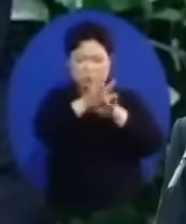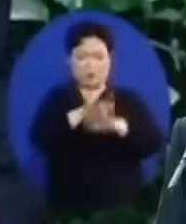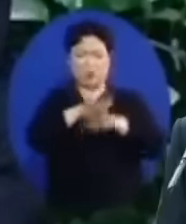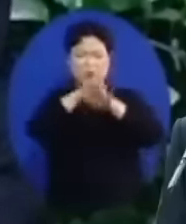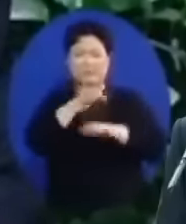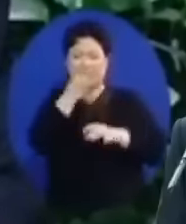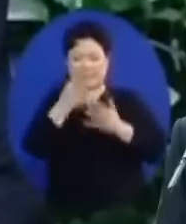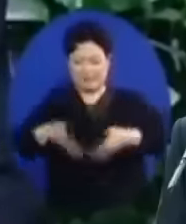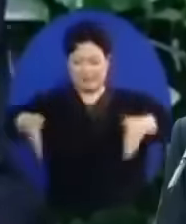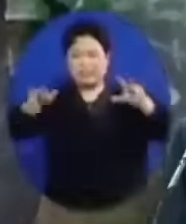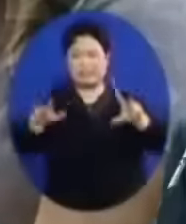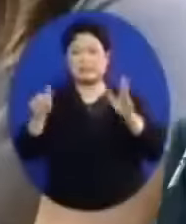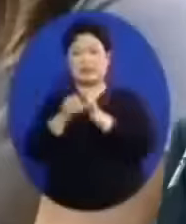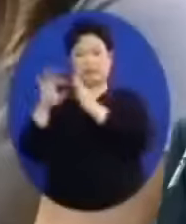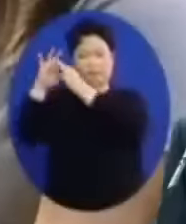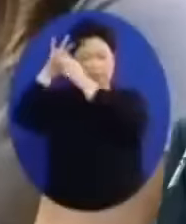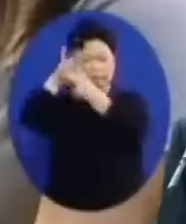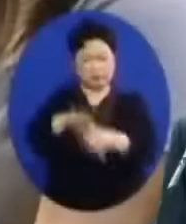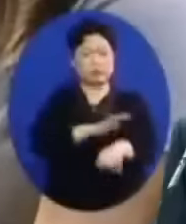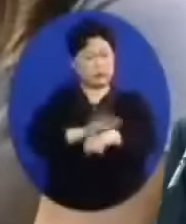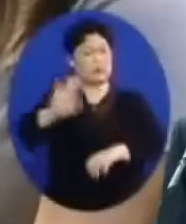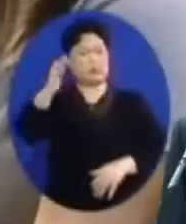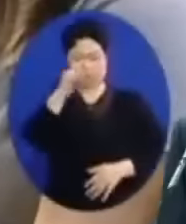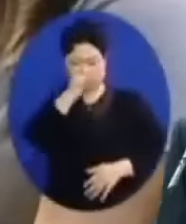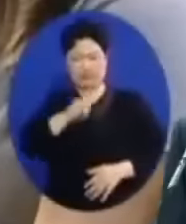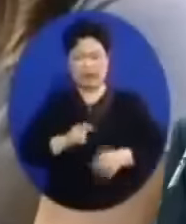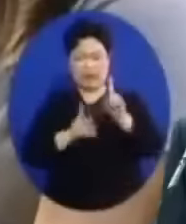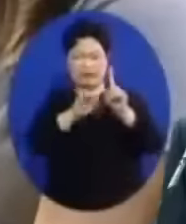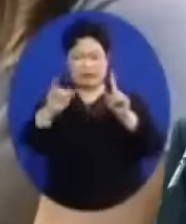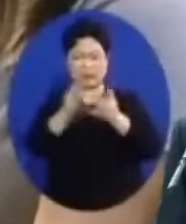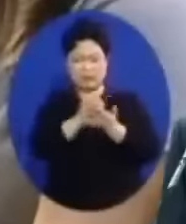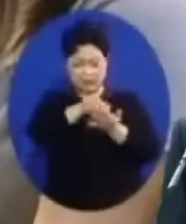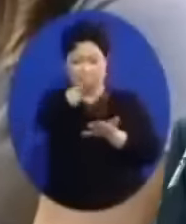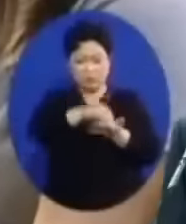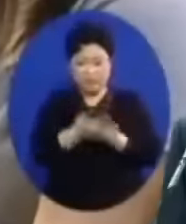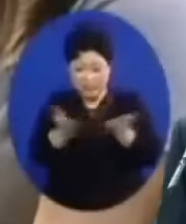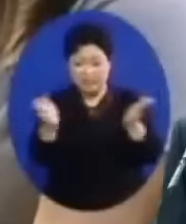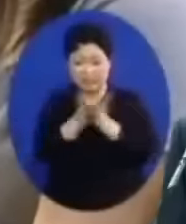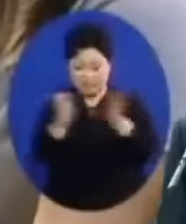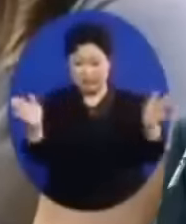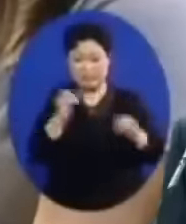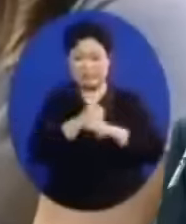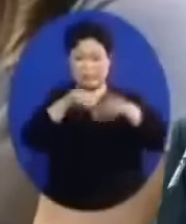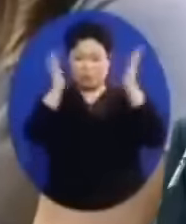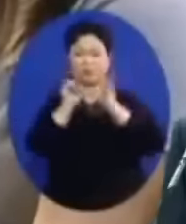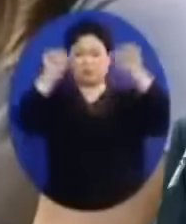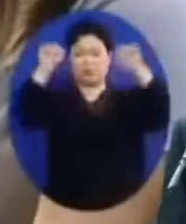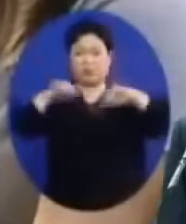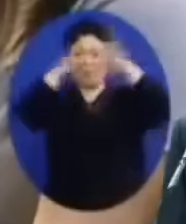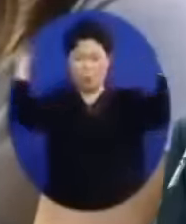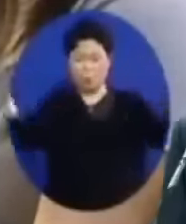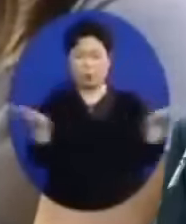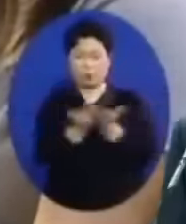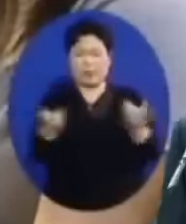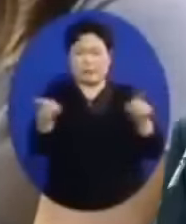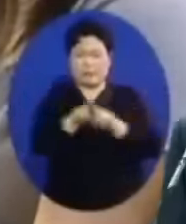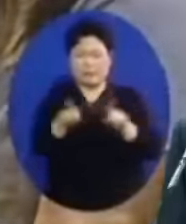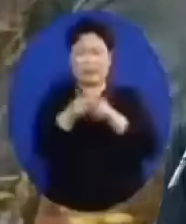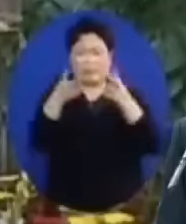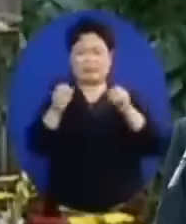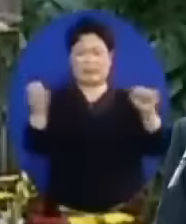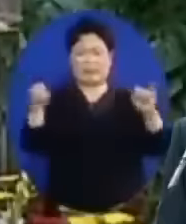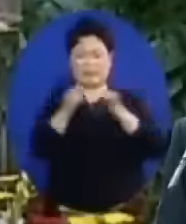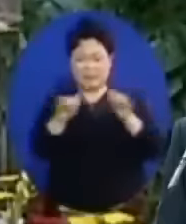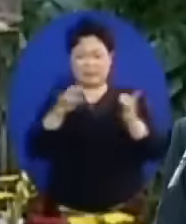그것이 지금까지도 잘 되고 있다는 것입니다. 그러므로 한 사람이 나누기 시작하면 이 운동이 전체로 전개되어서 수많은 사람이